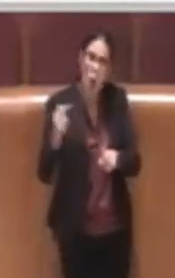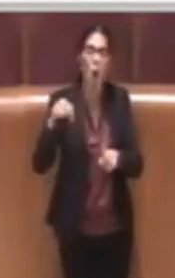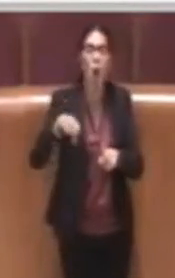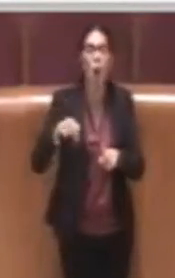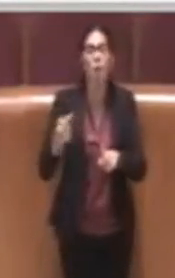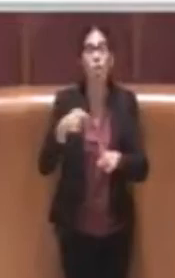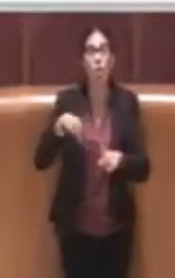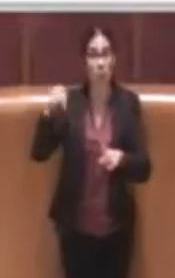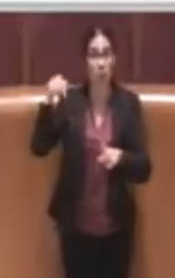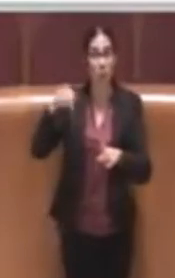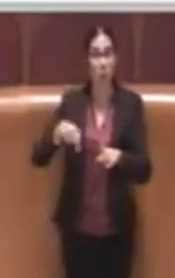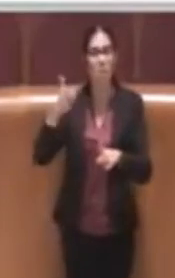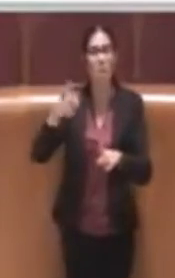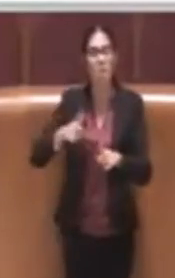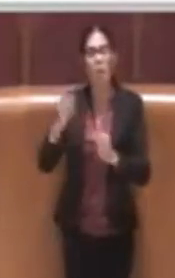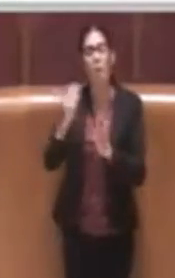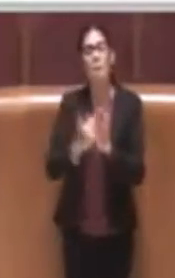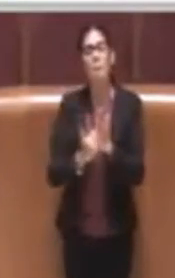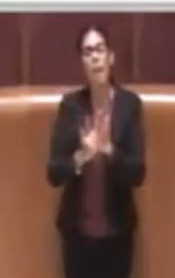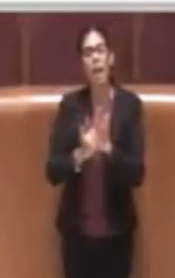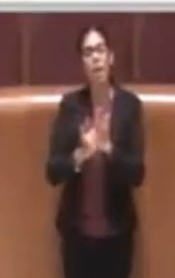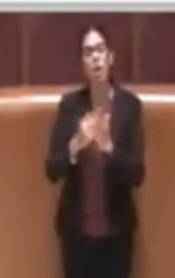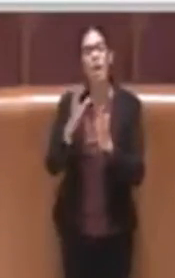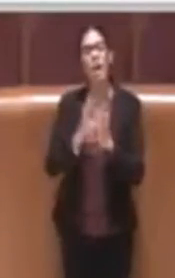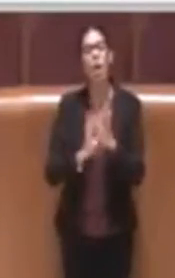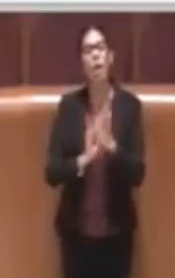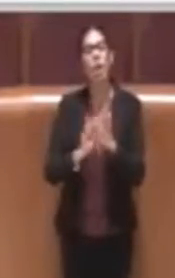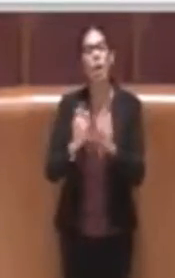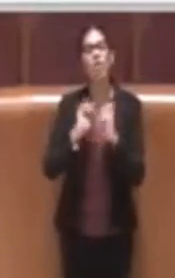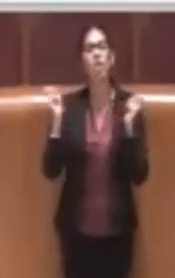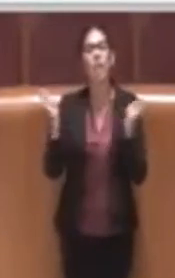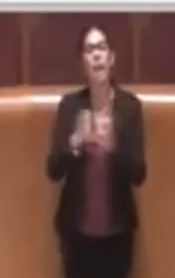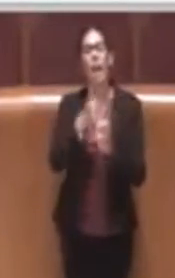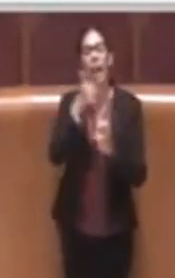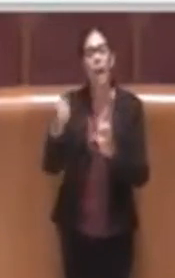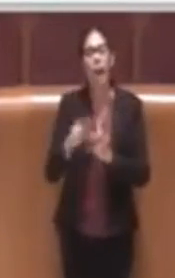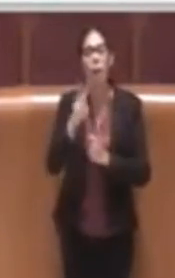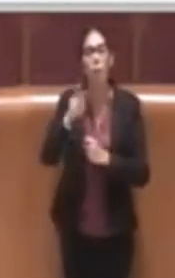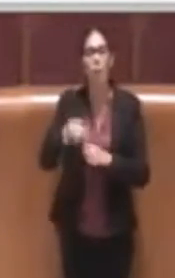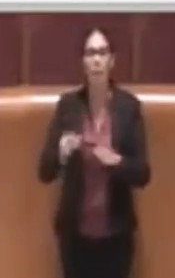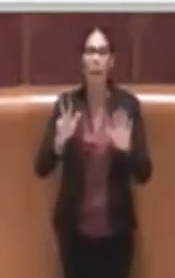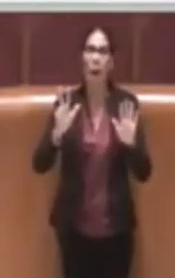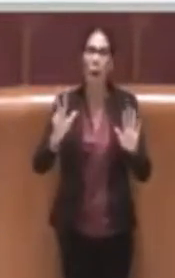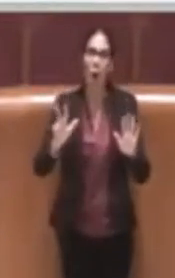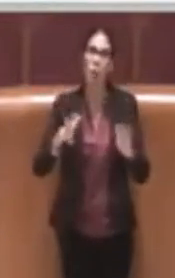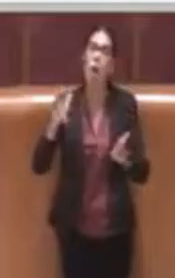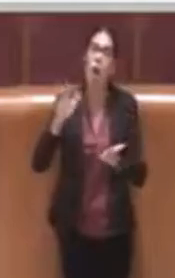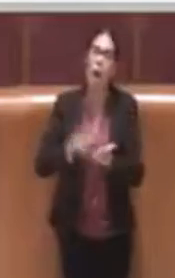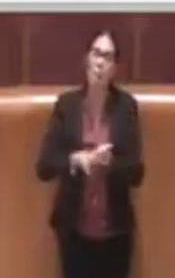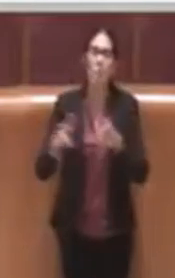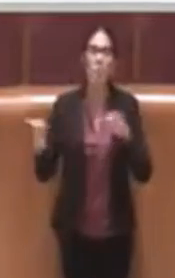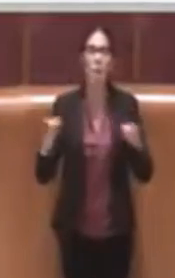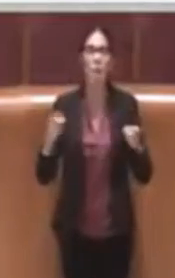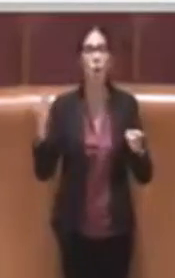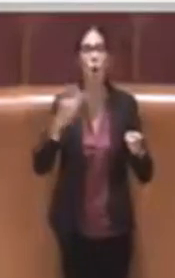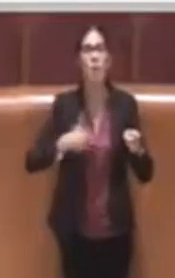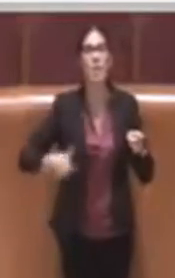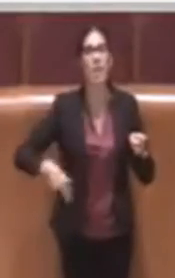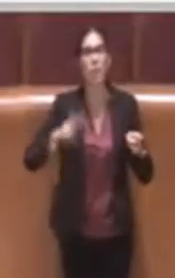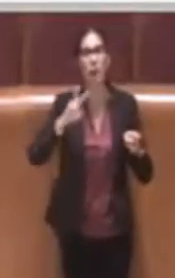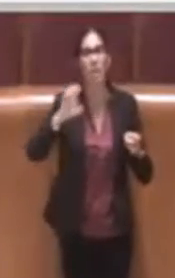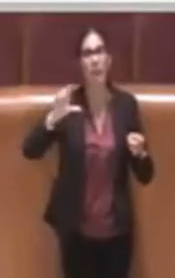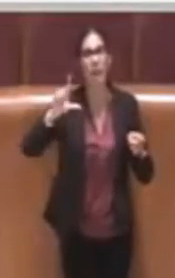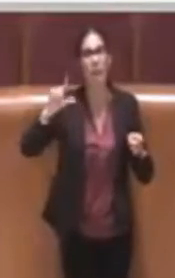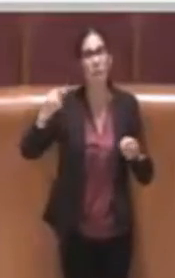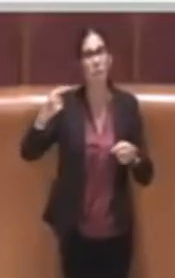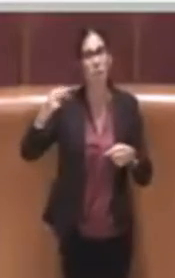del 2008, che è stato approvato durante la consigliatura Veltroni, che è stato primo segretario del